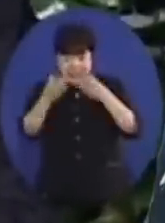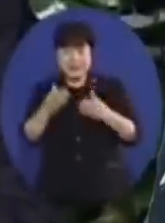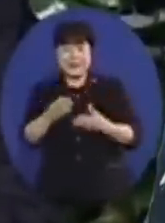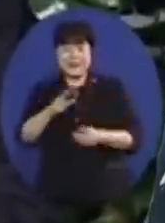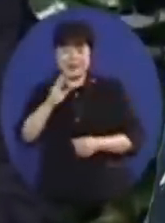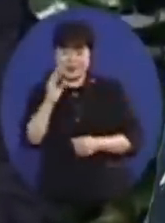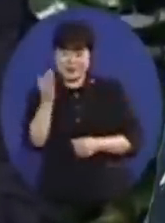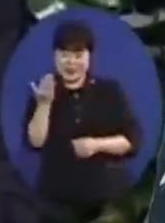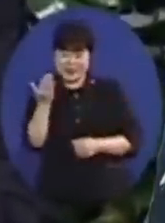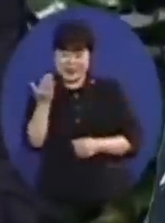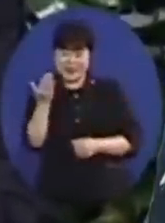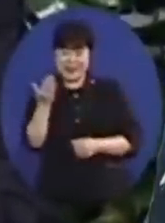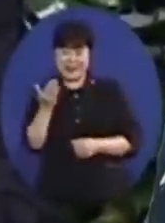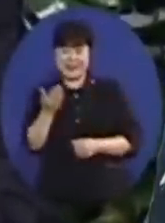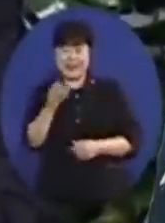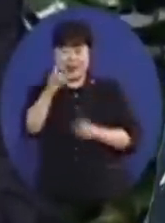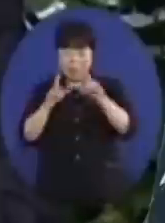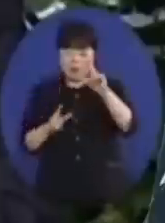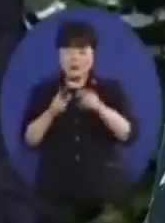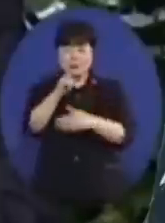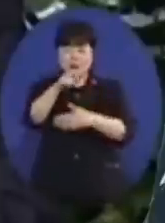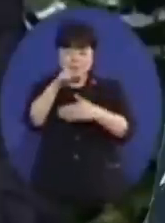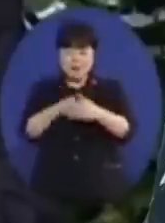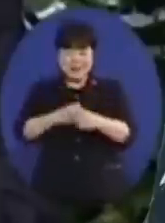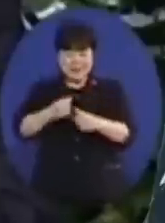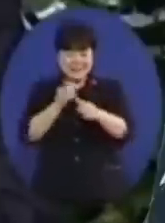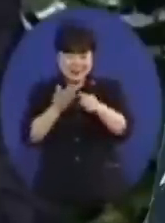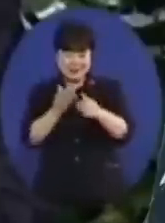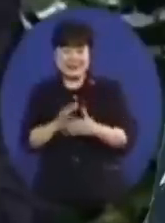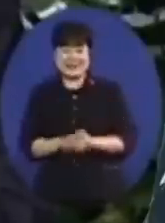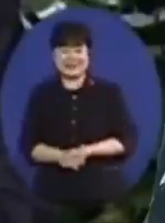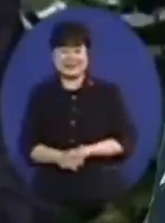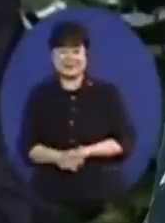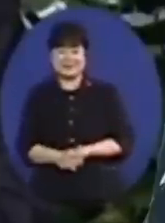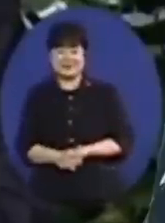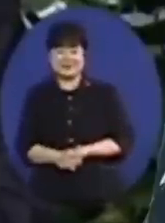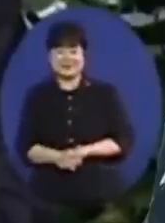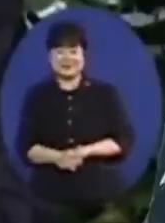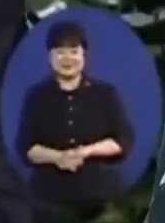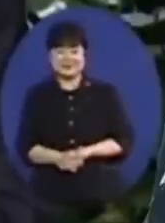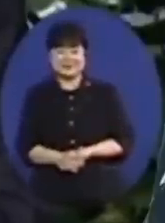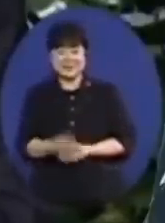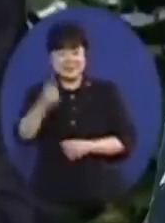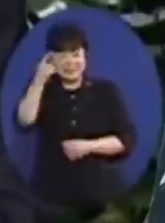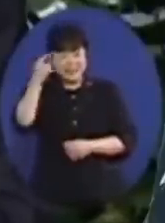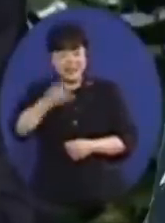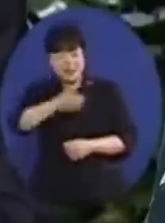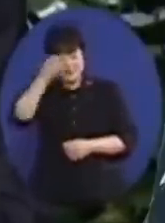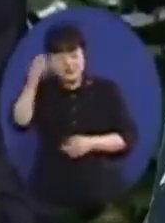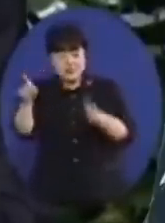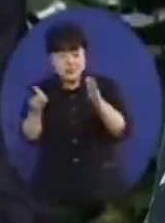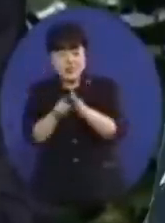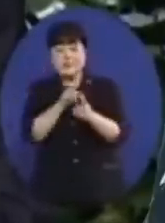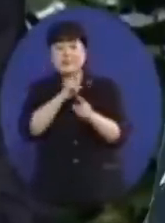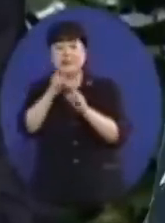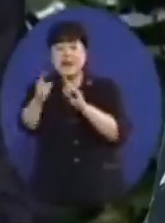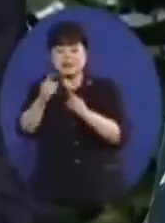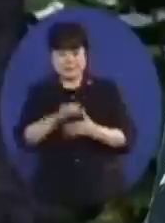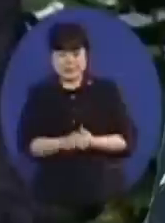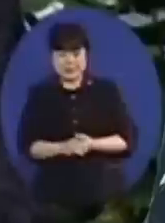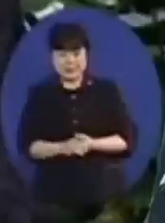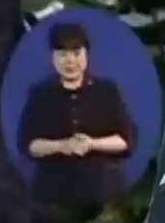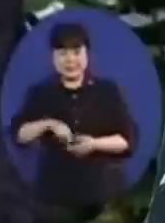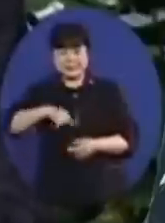되었다는 자화상을 마음에 가져야 되는 것입니다 생각과 꿈과 믿음과 말씀이 자기